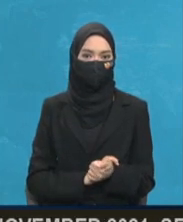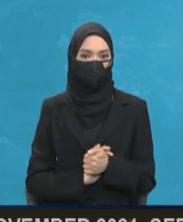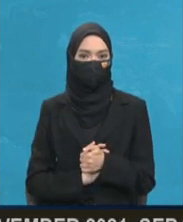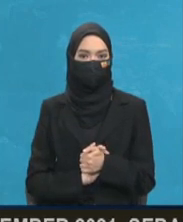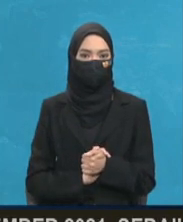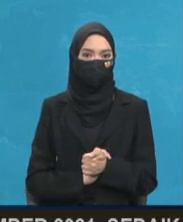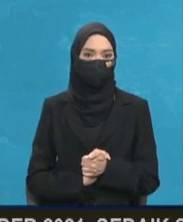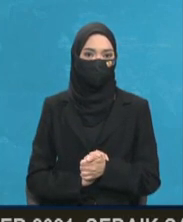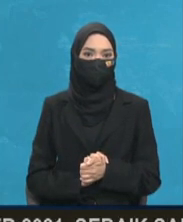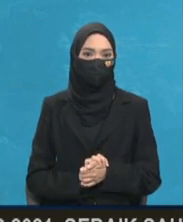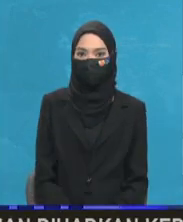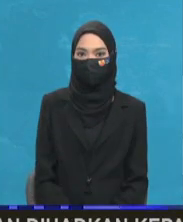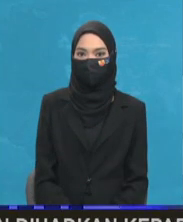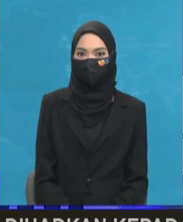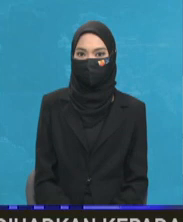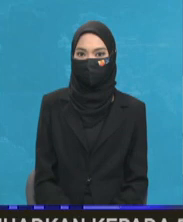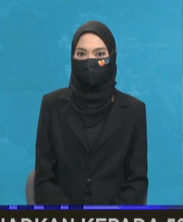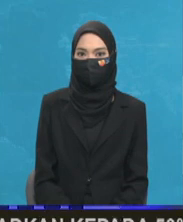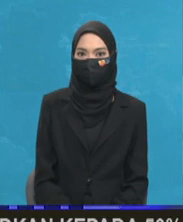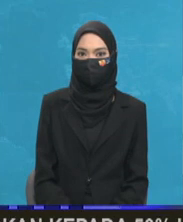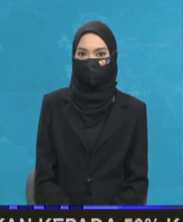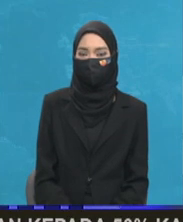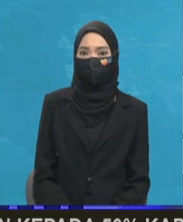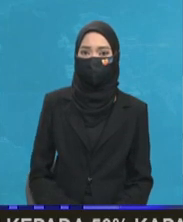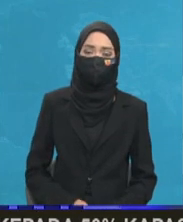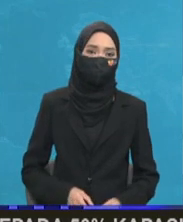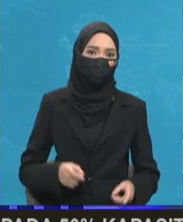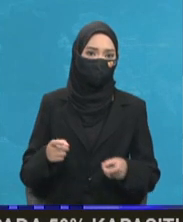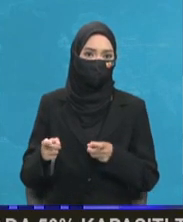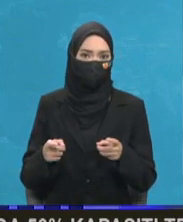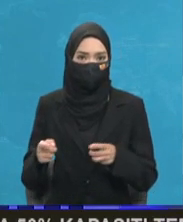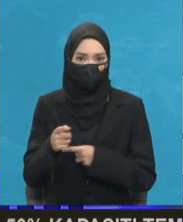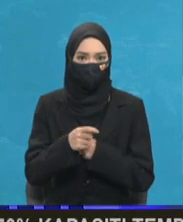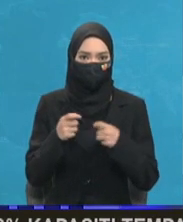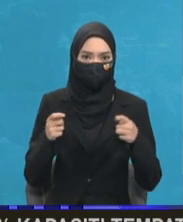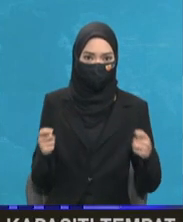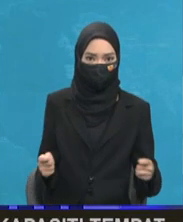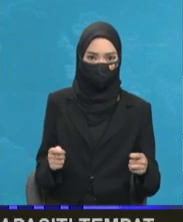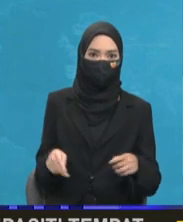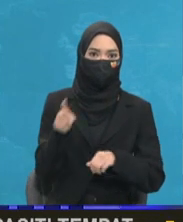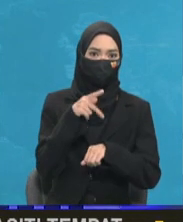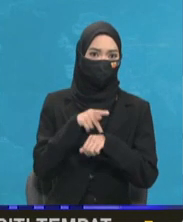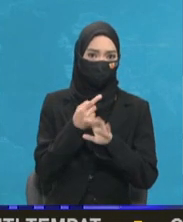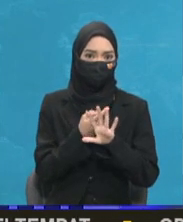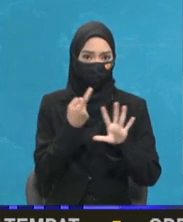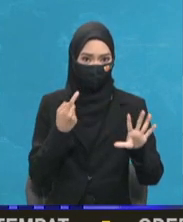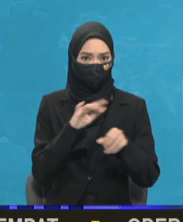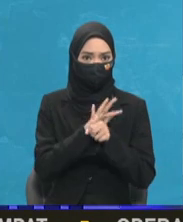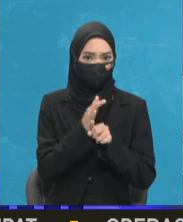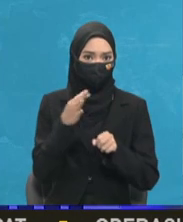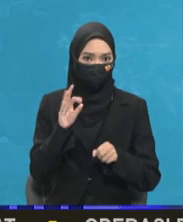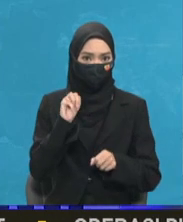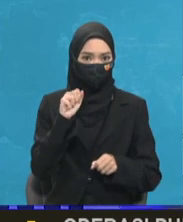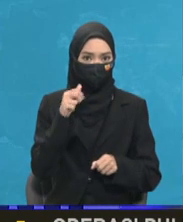the lounge Hai dmdh aliansi sebuah facility itu utamanya pusat pengasingan termasuk Yin holding